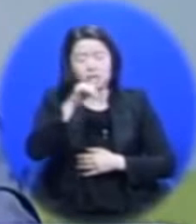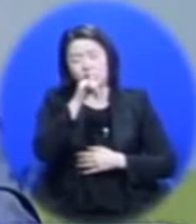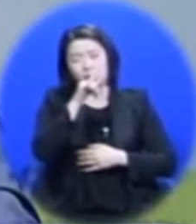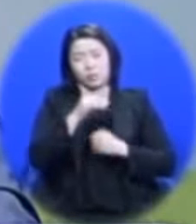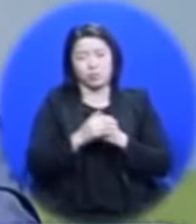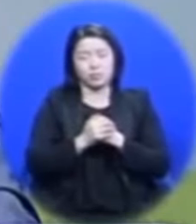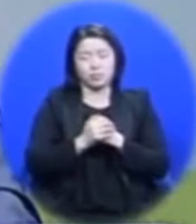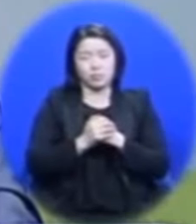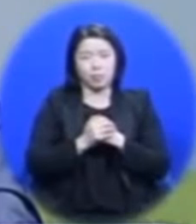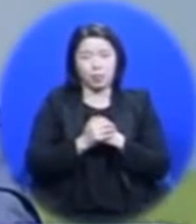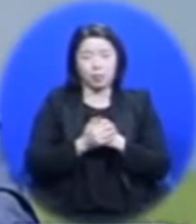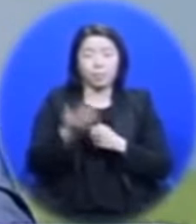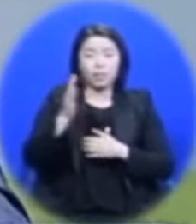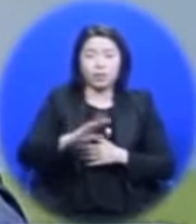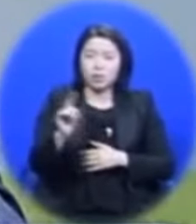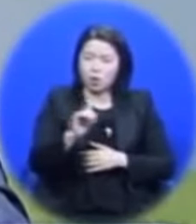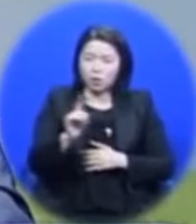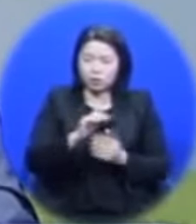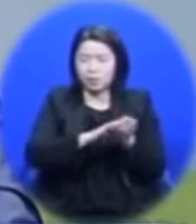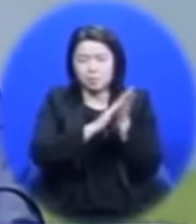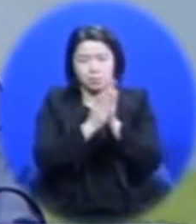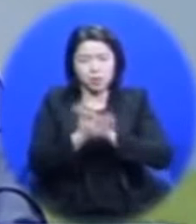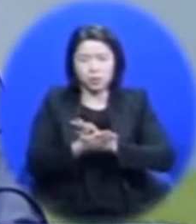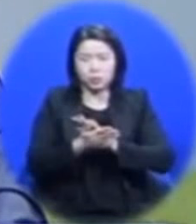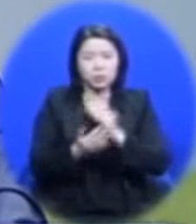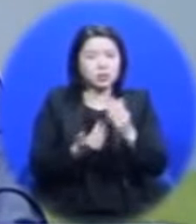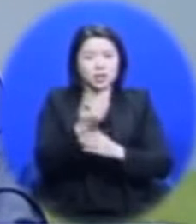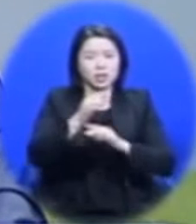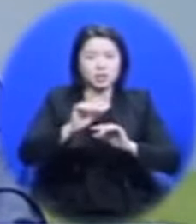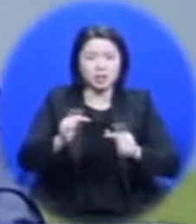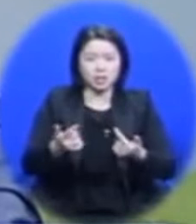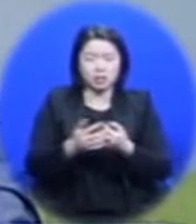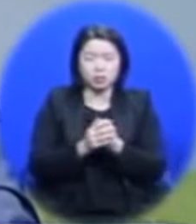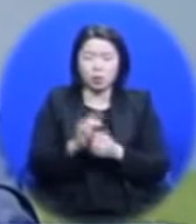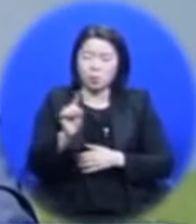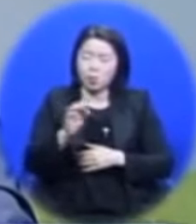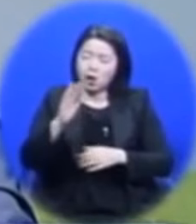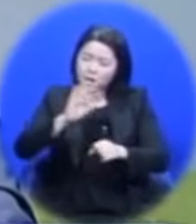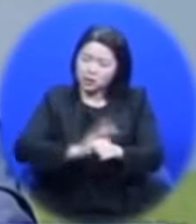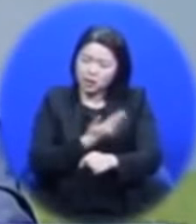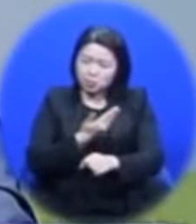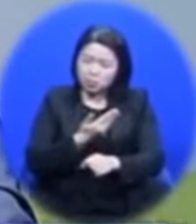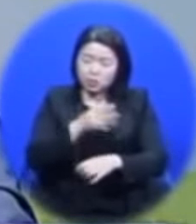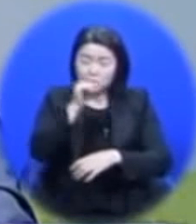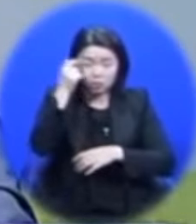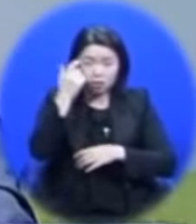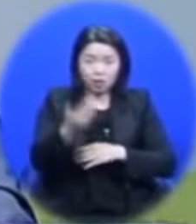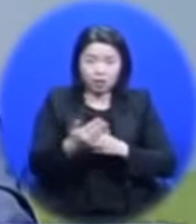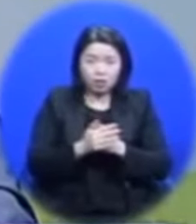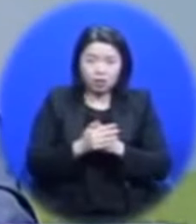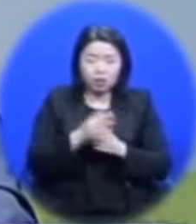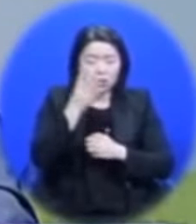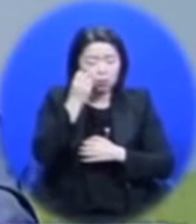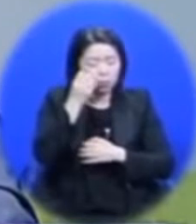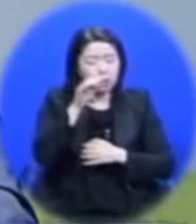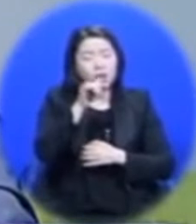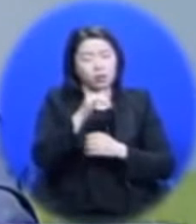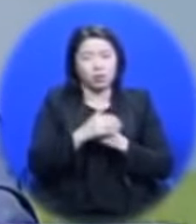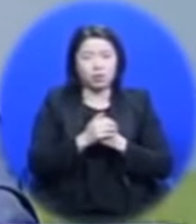기대했습니다. 그러나 어떤 변화도 일어나지 않았습니다. 뭐가 잘못된 것이 있나